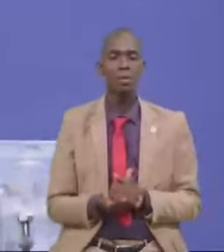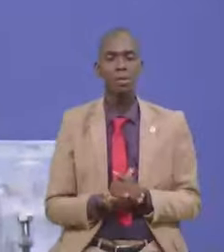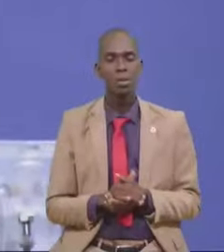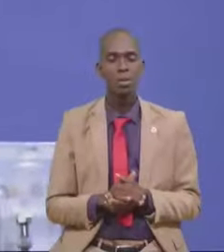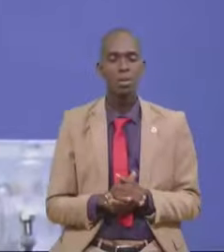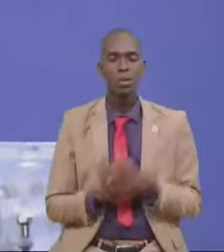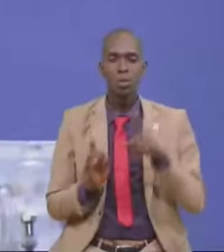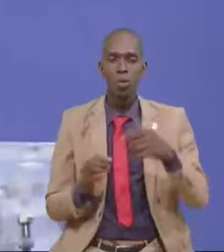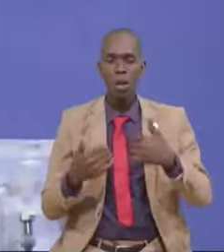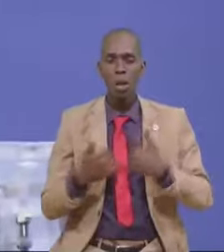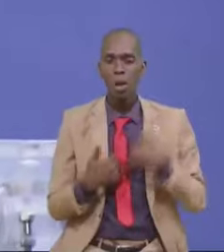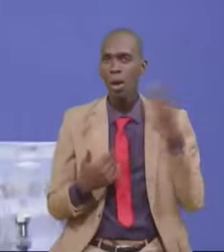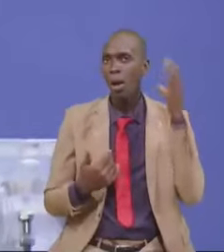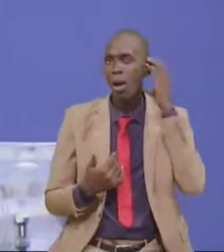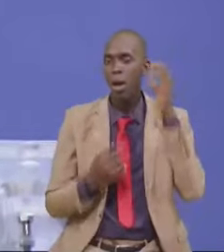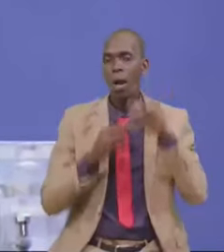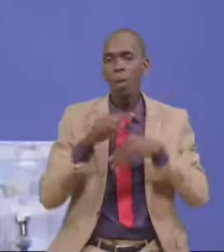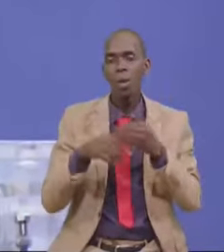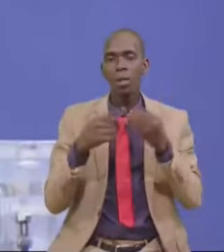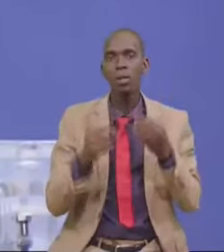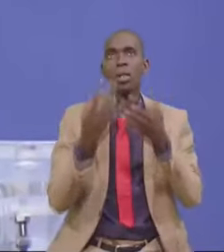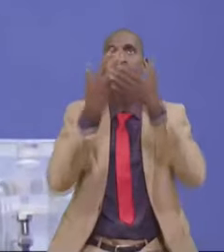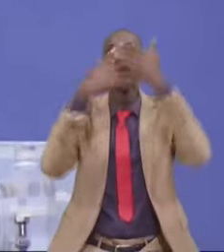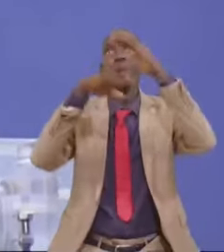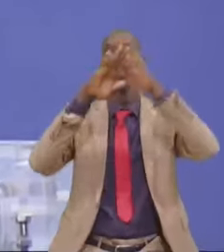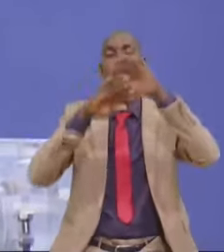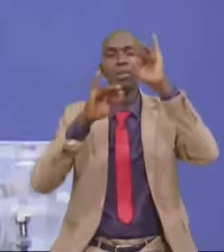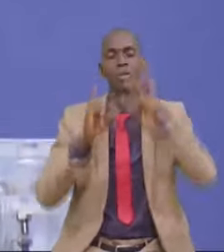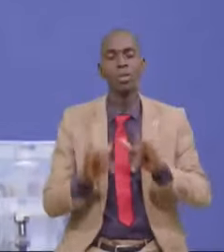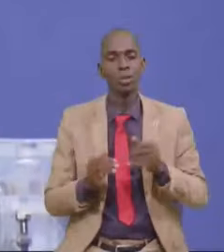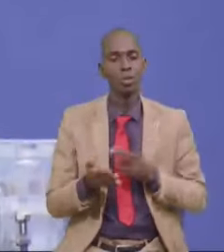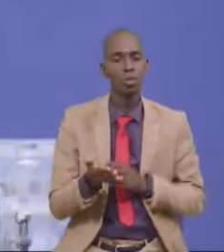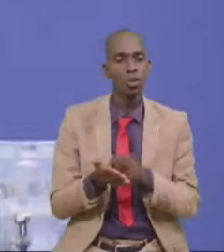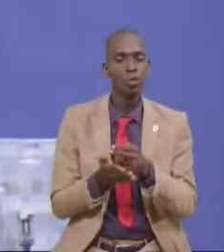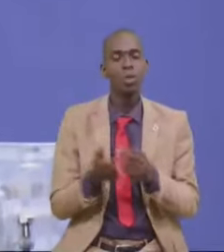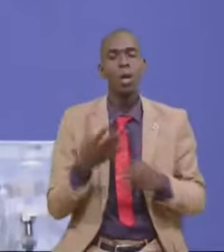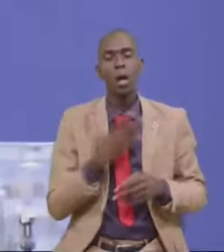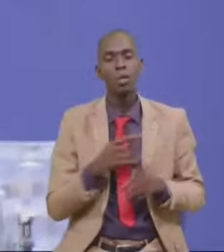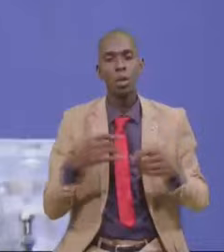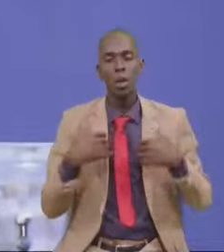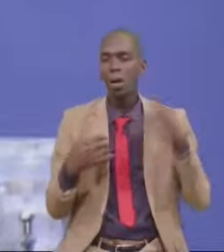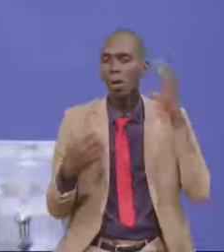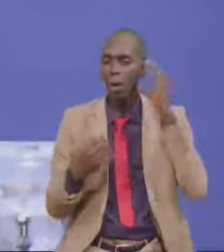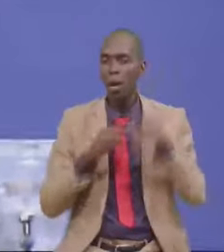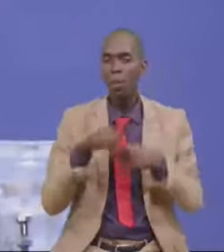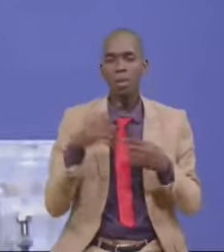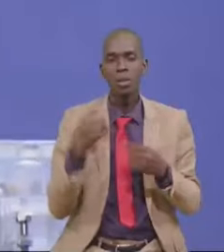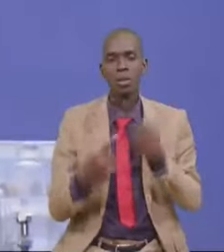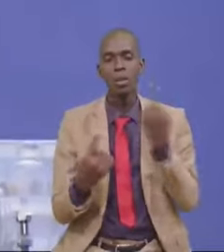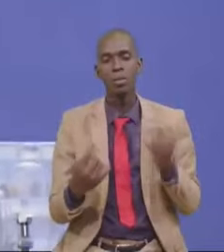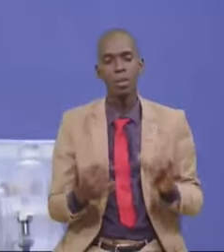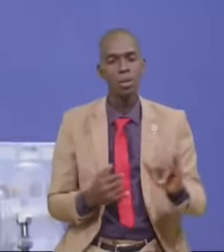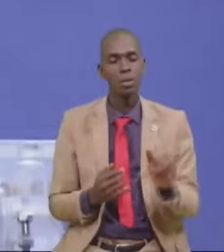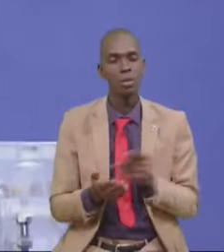Tu as entendu parler de la vérité céleste. De la vérité éternelle. De la vérité qui